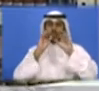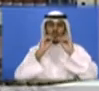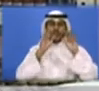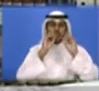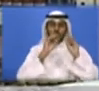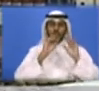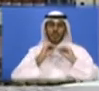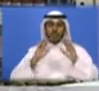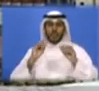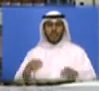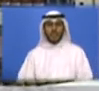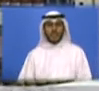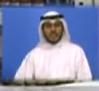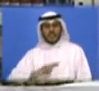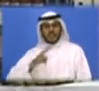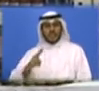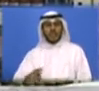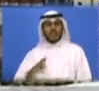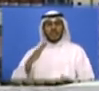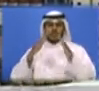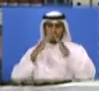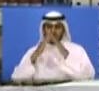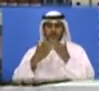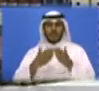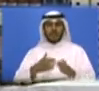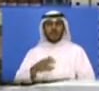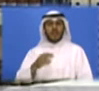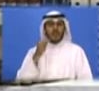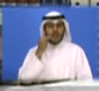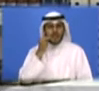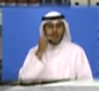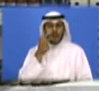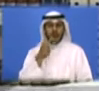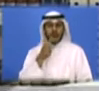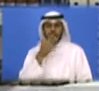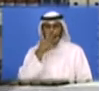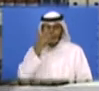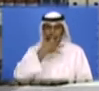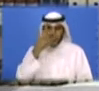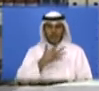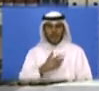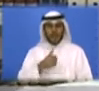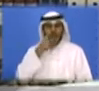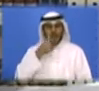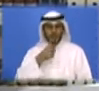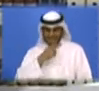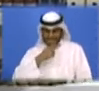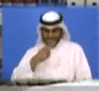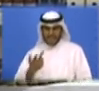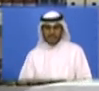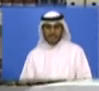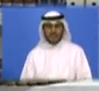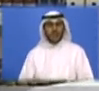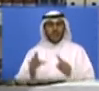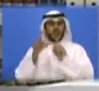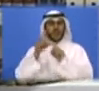كازاخستان وكذلك مصر واليمن والسودان والسنغال وفي الأخير كينيا. بحمد الله